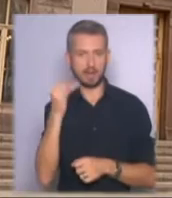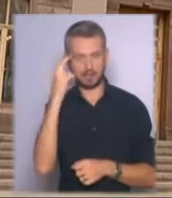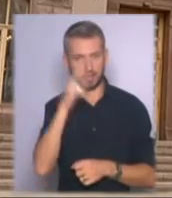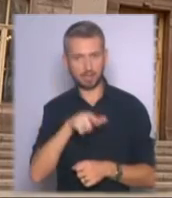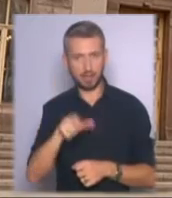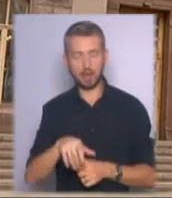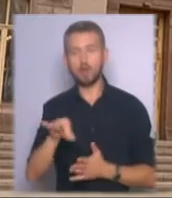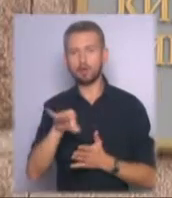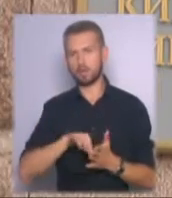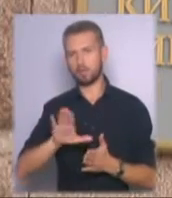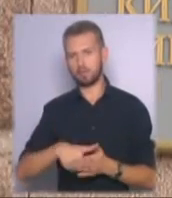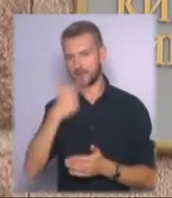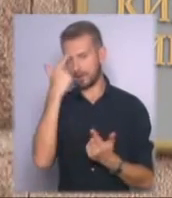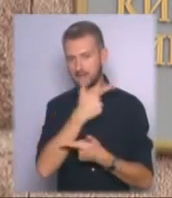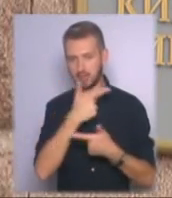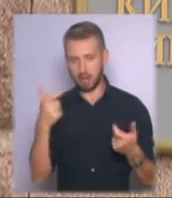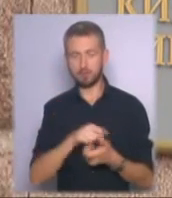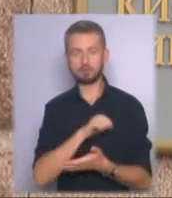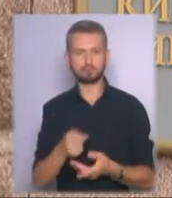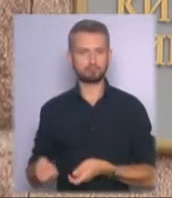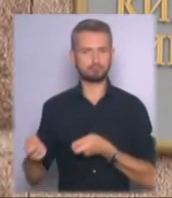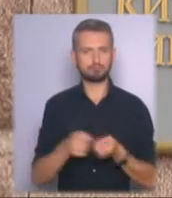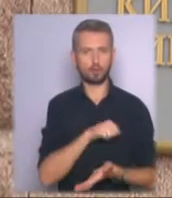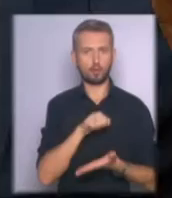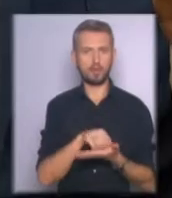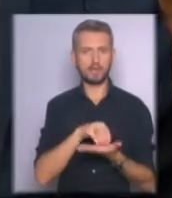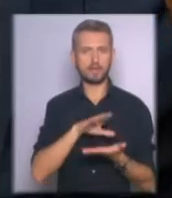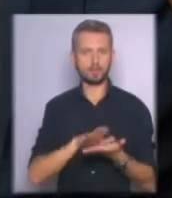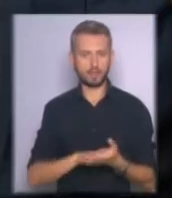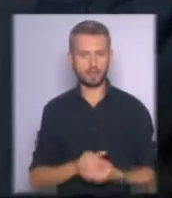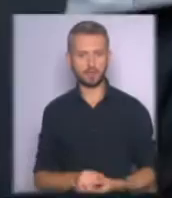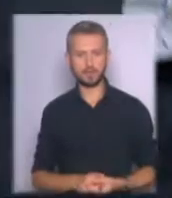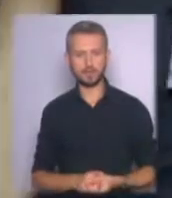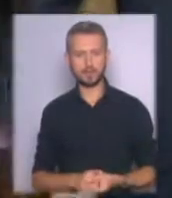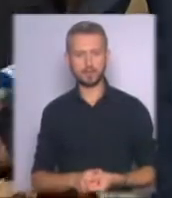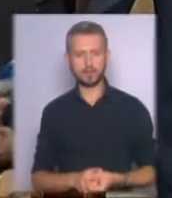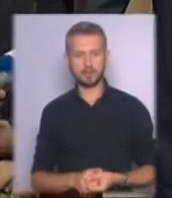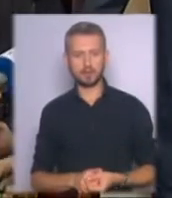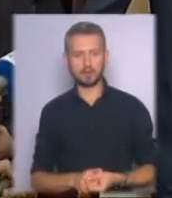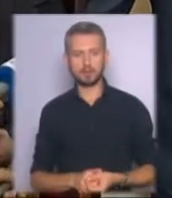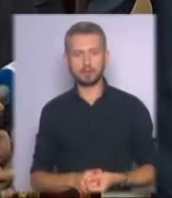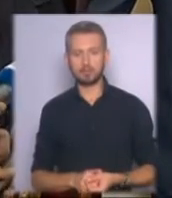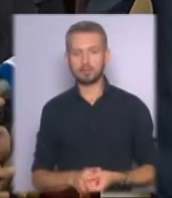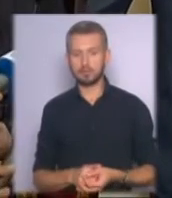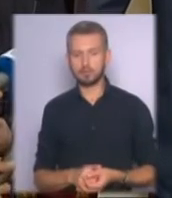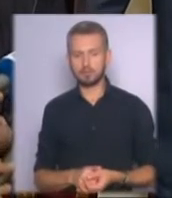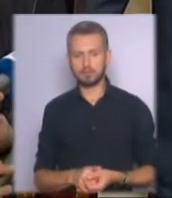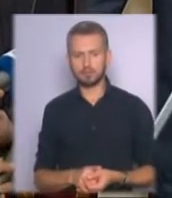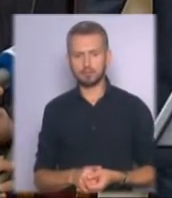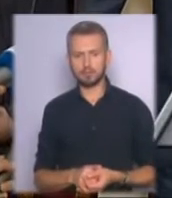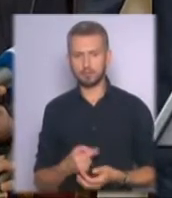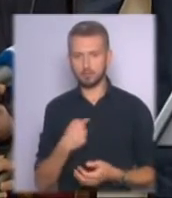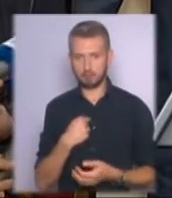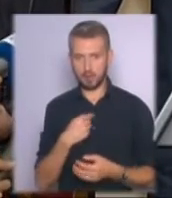заяви уже з документами прийшов реєструватись до територіальної виборчої комісії. Я вже четвертий подаю документи. Тобто у